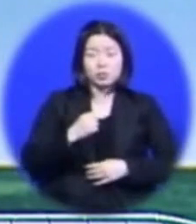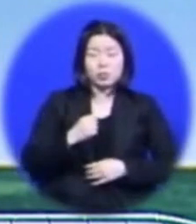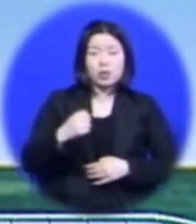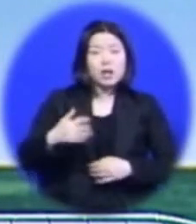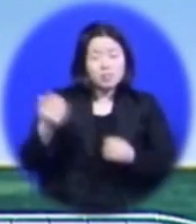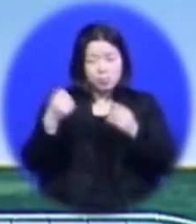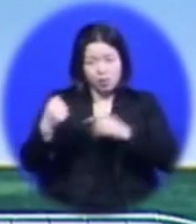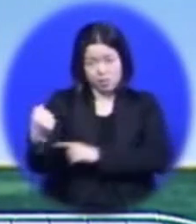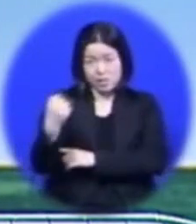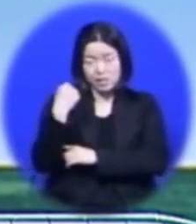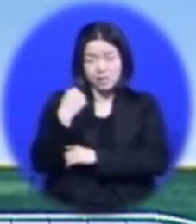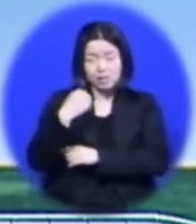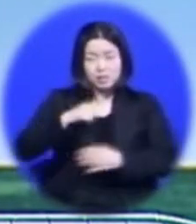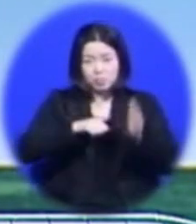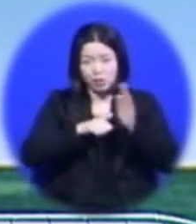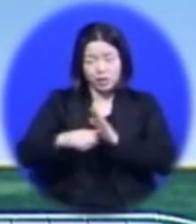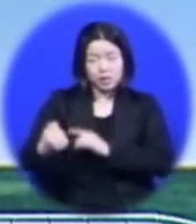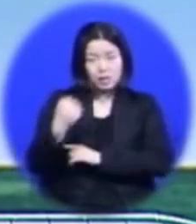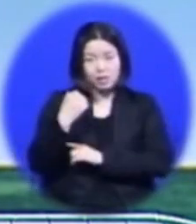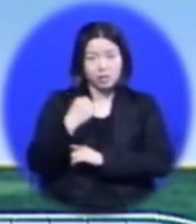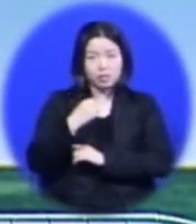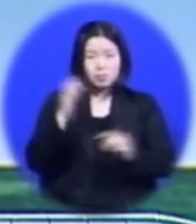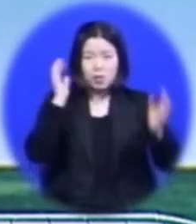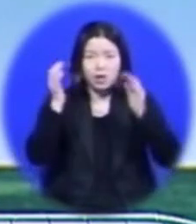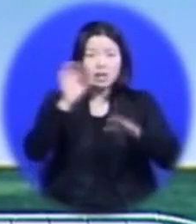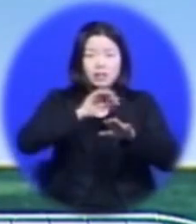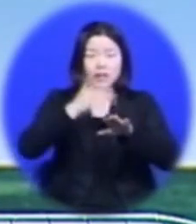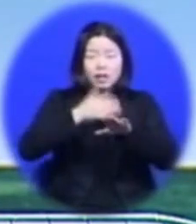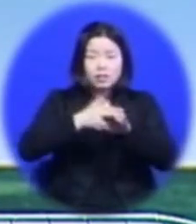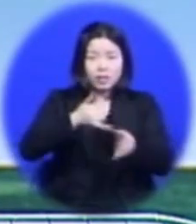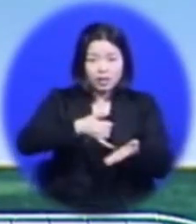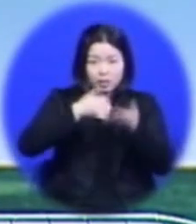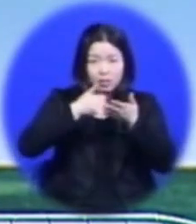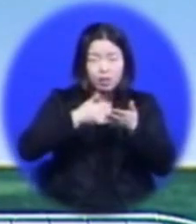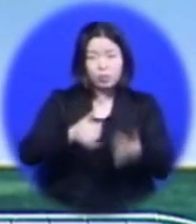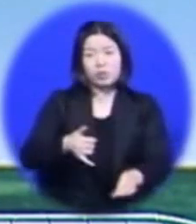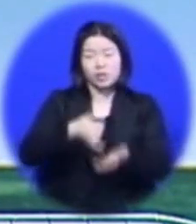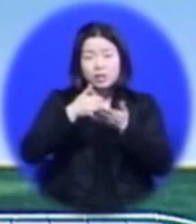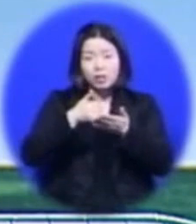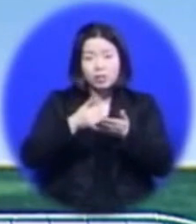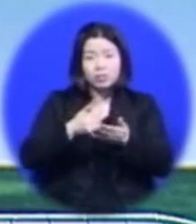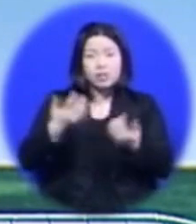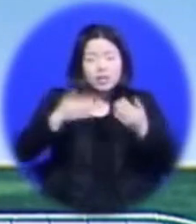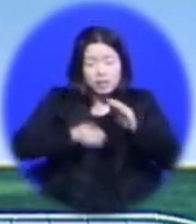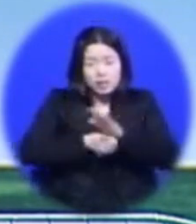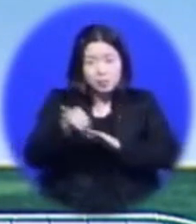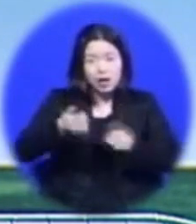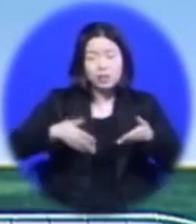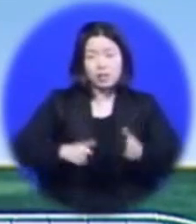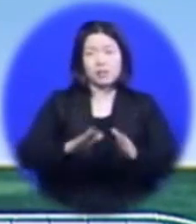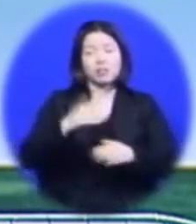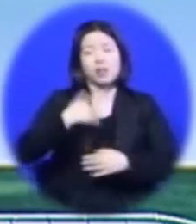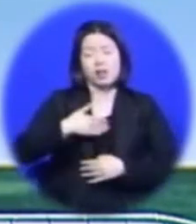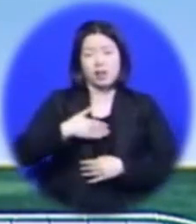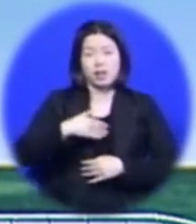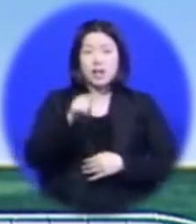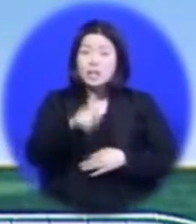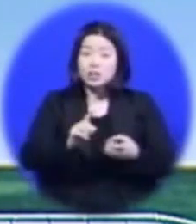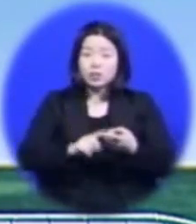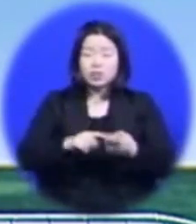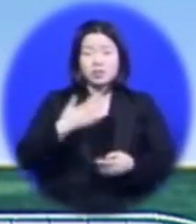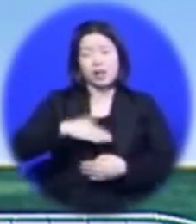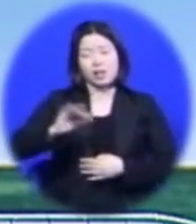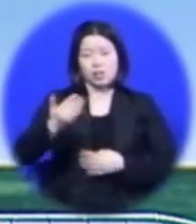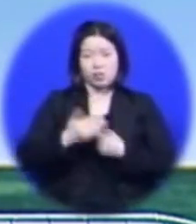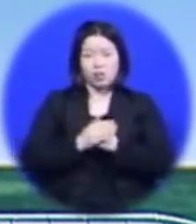낳고 단련된 인격은 희망을 낳는 줄을 알고 있기 때문입니다. 이걸 깨닫게 되는 거예요. 하나님의